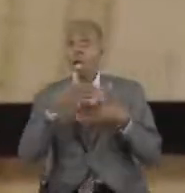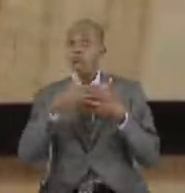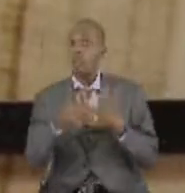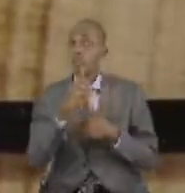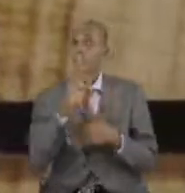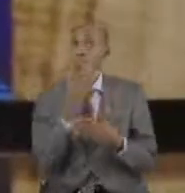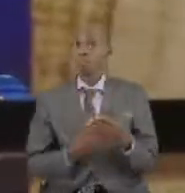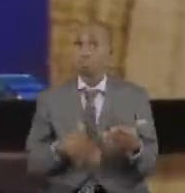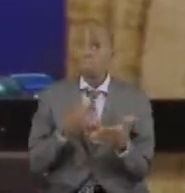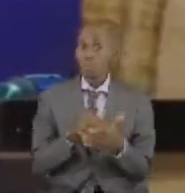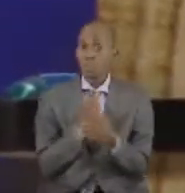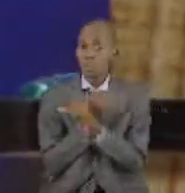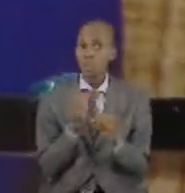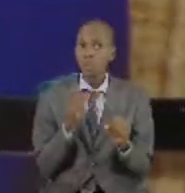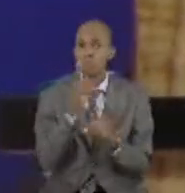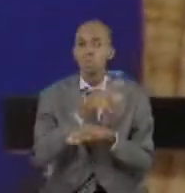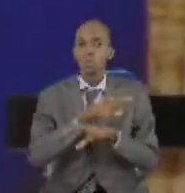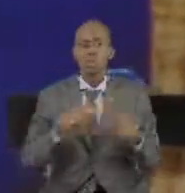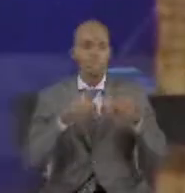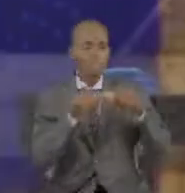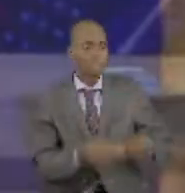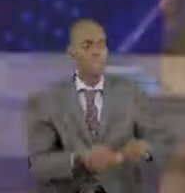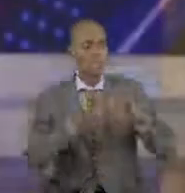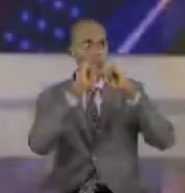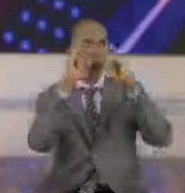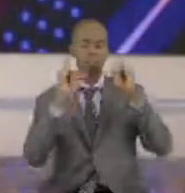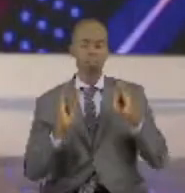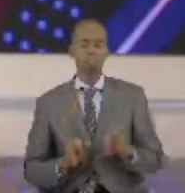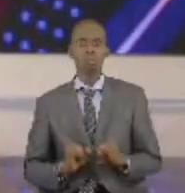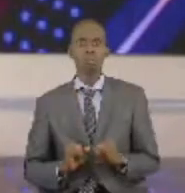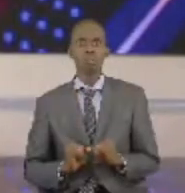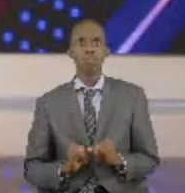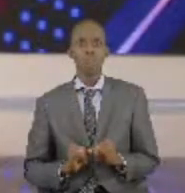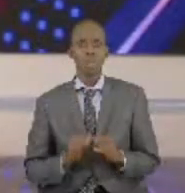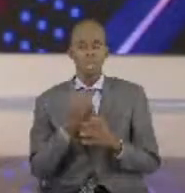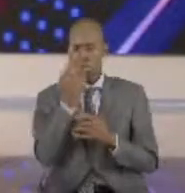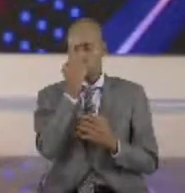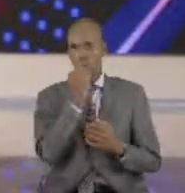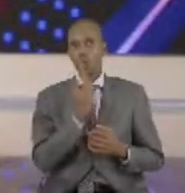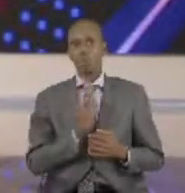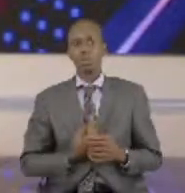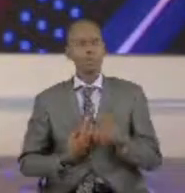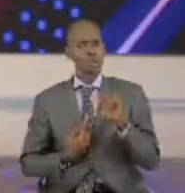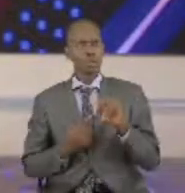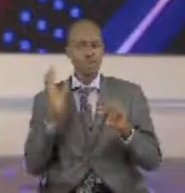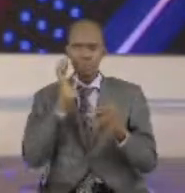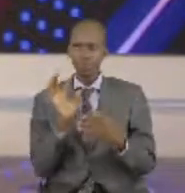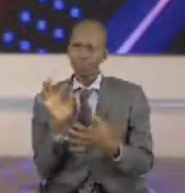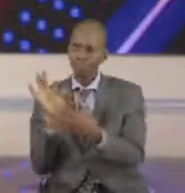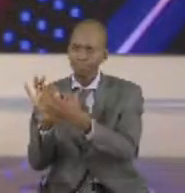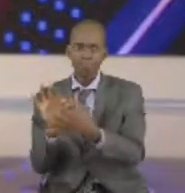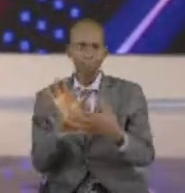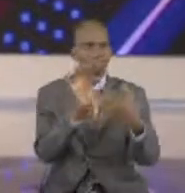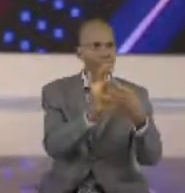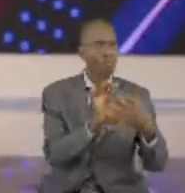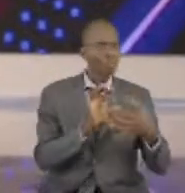vous ne restez pas comment une paire est une île isolée vous vous connecter avec d'autres croyants vous vous